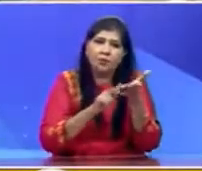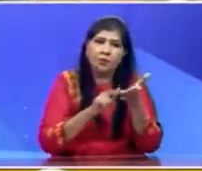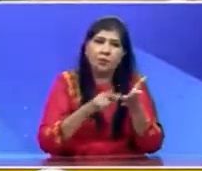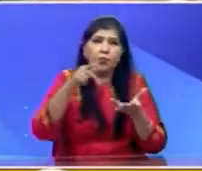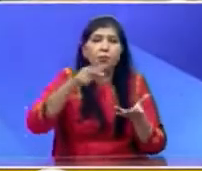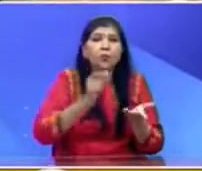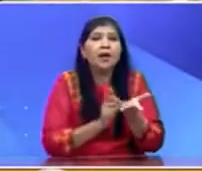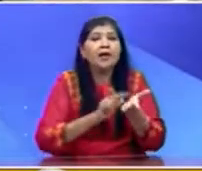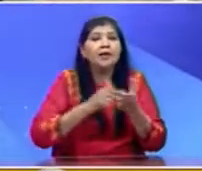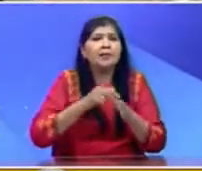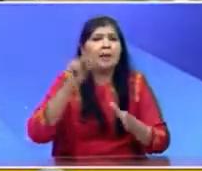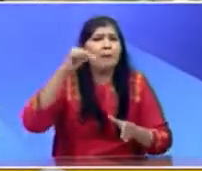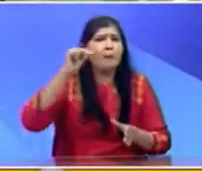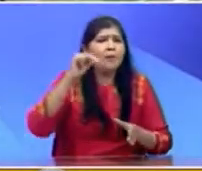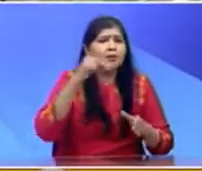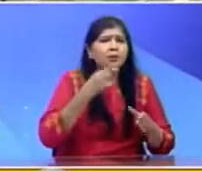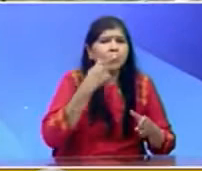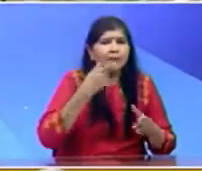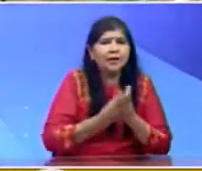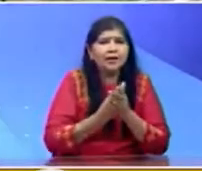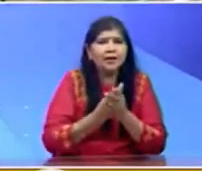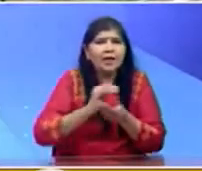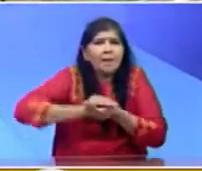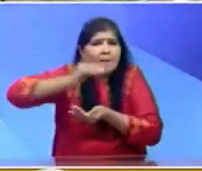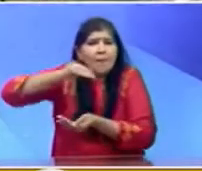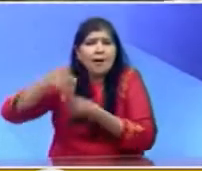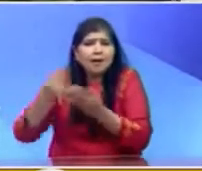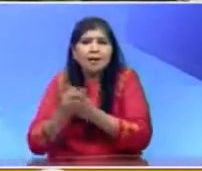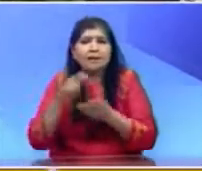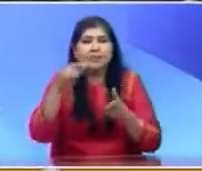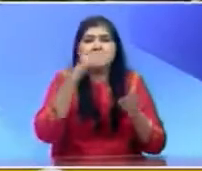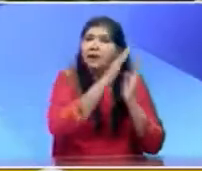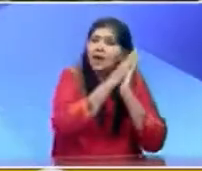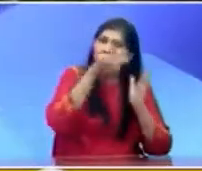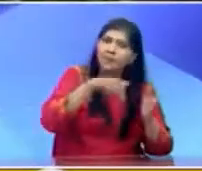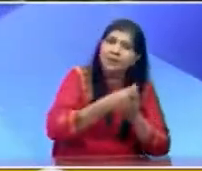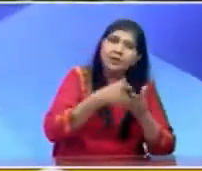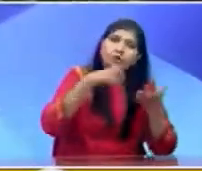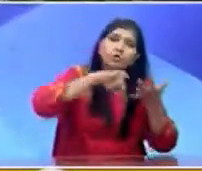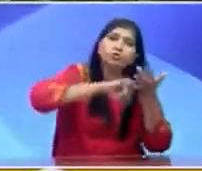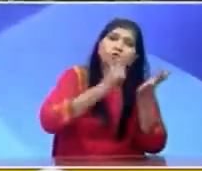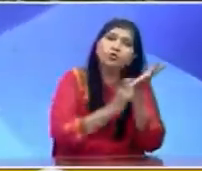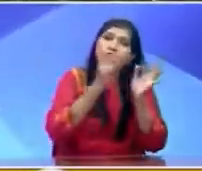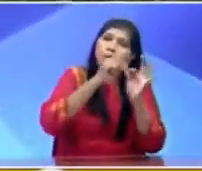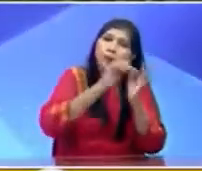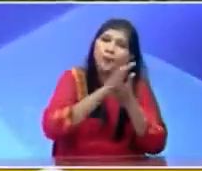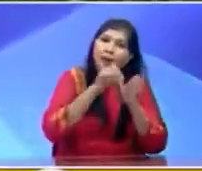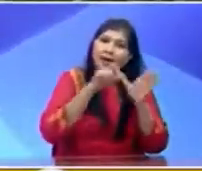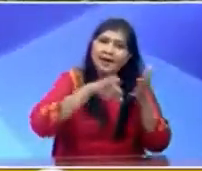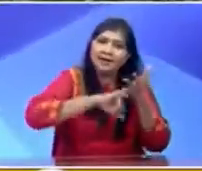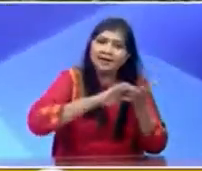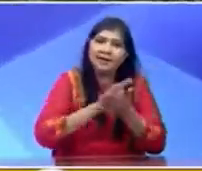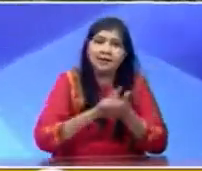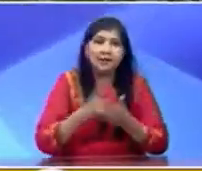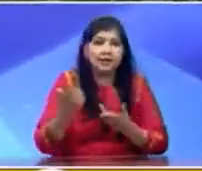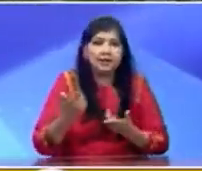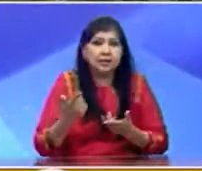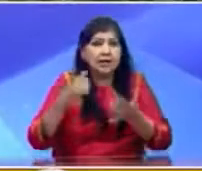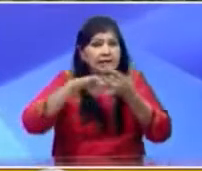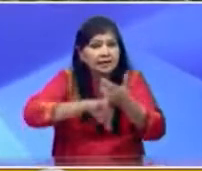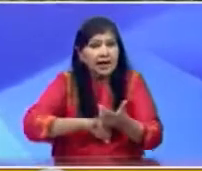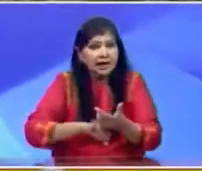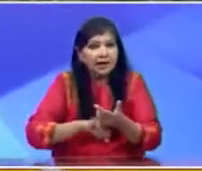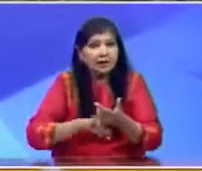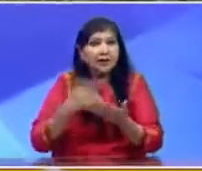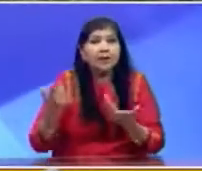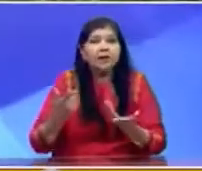पालक साथी रहते हैं, सुभाष कंबोज जी। सुभाष जी ने वैज्ञानिक तरीके से मधुमक्खी पालन